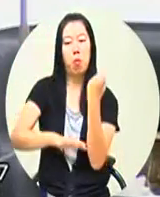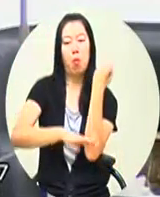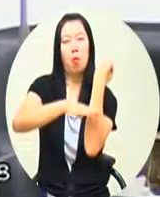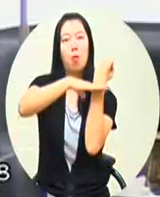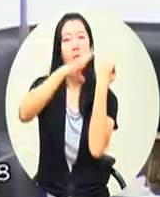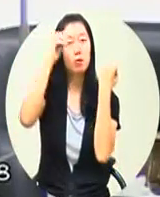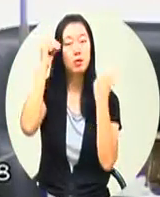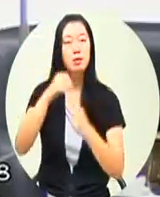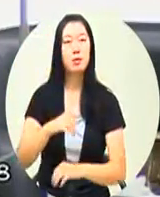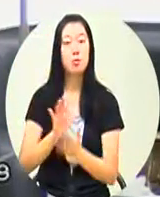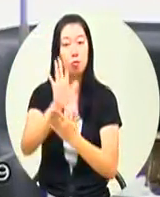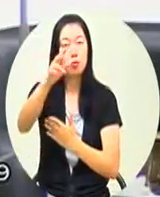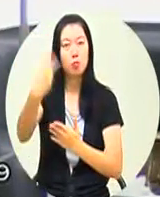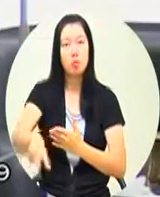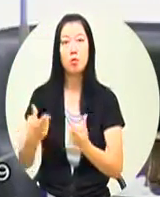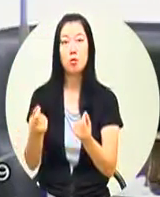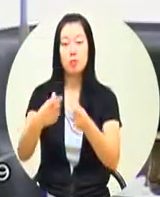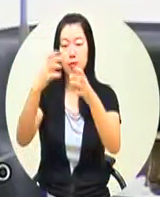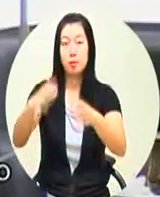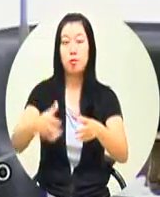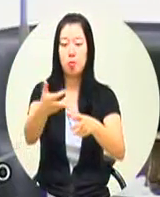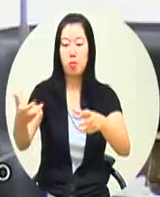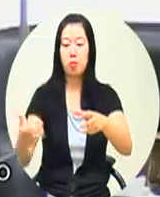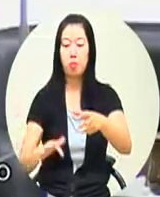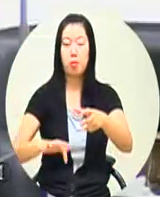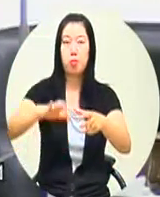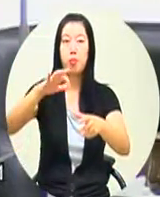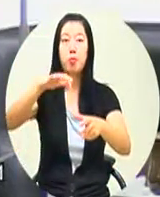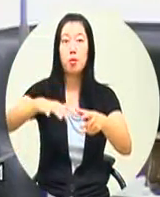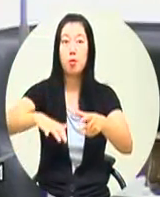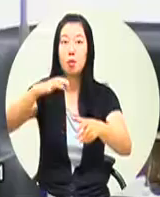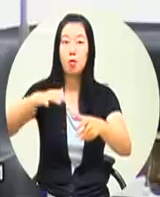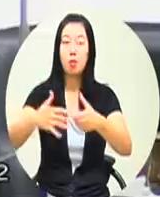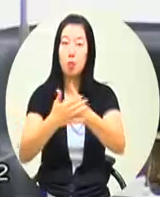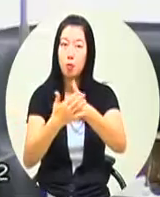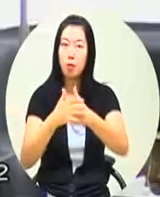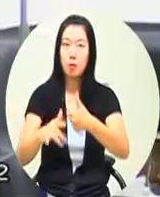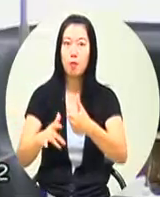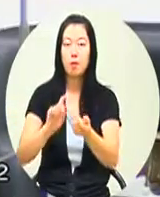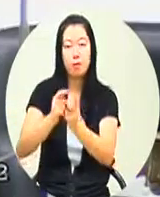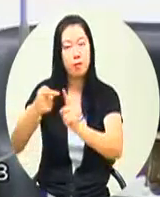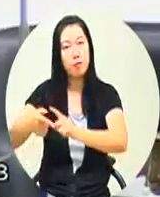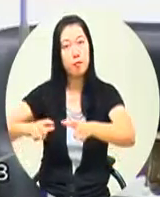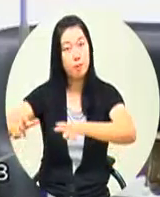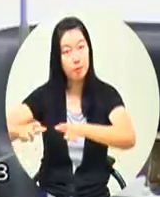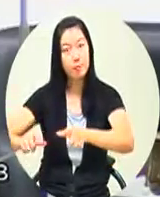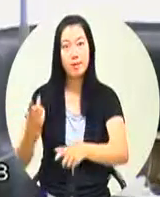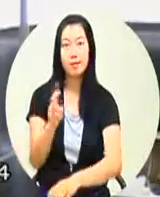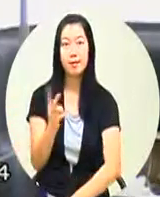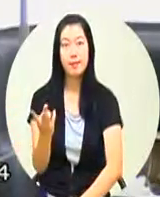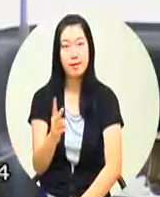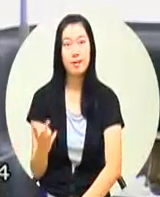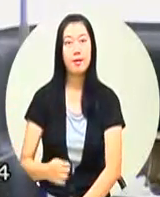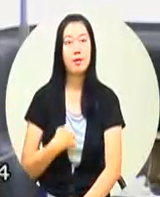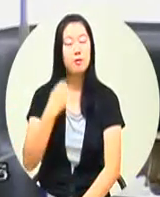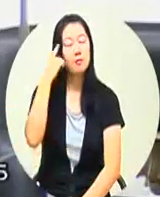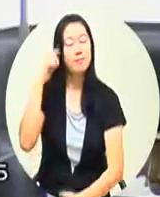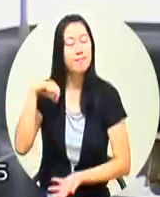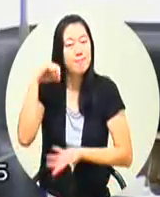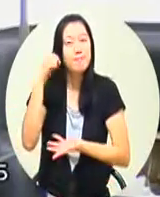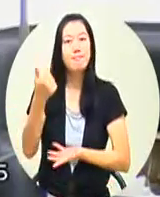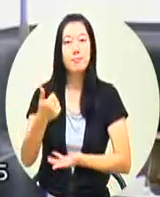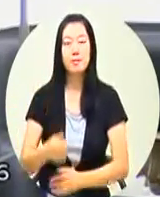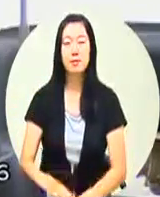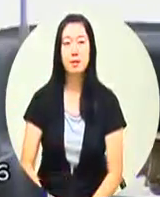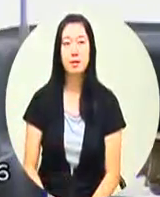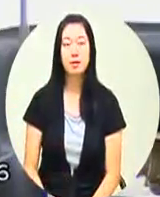要做一个滞洪池，一个公园化嘛哈。啊，其实我嘛正赞成这个建设啦。咱希望